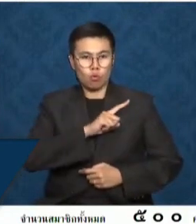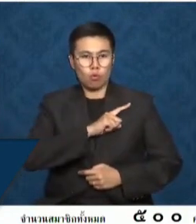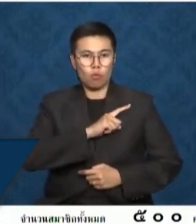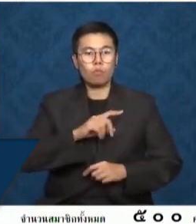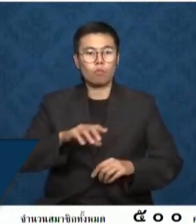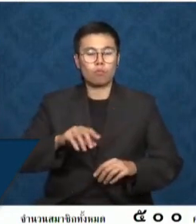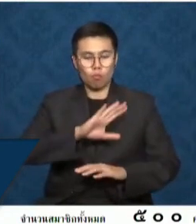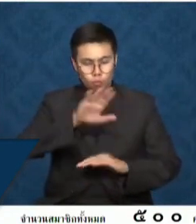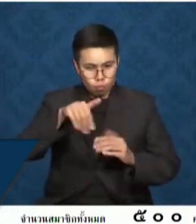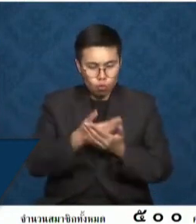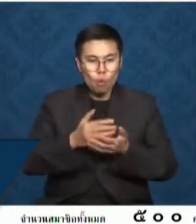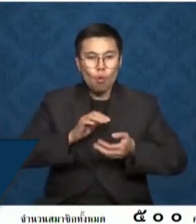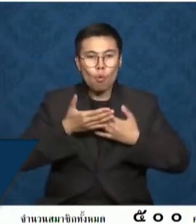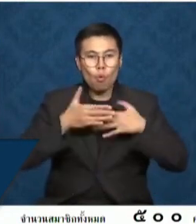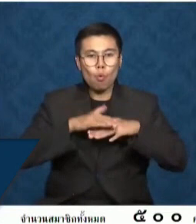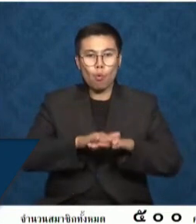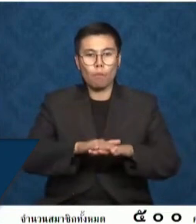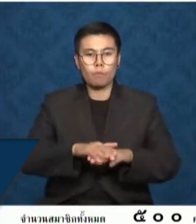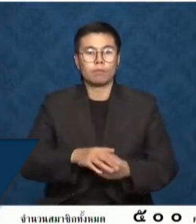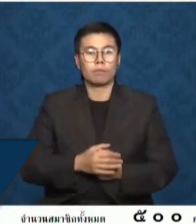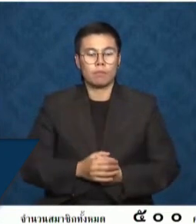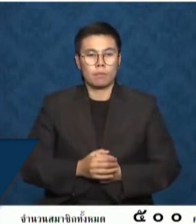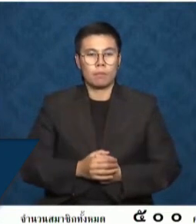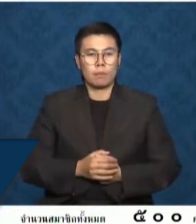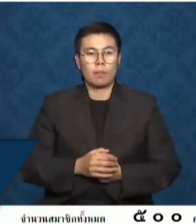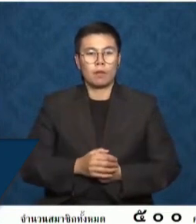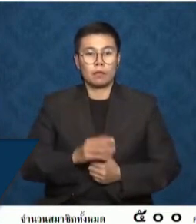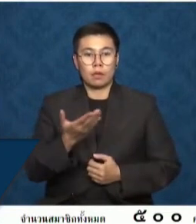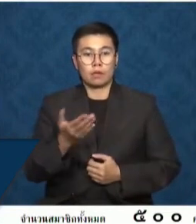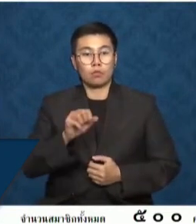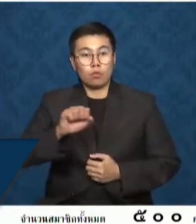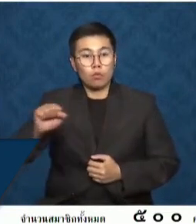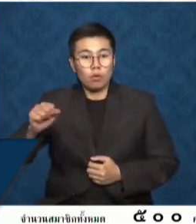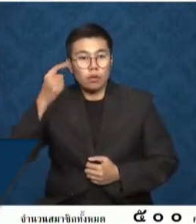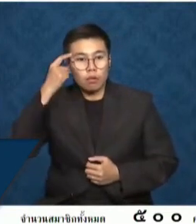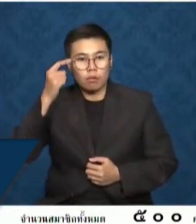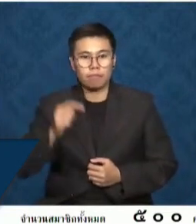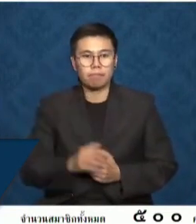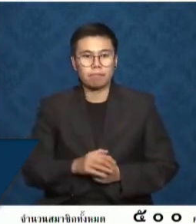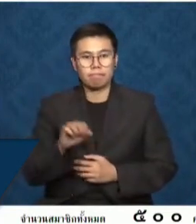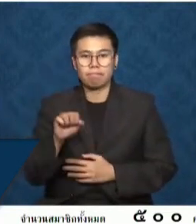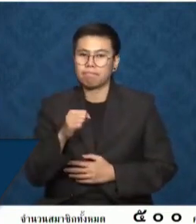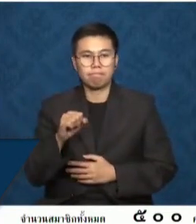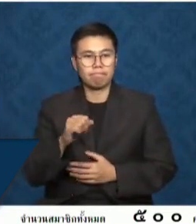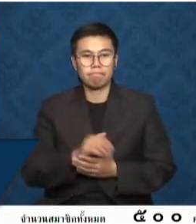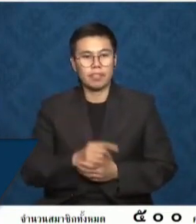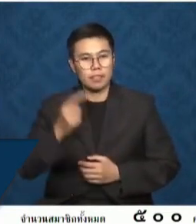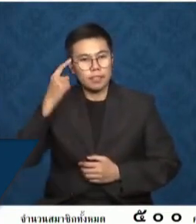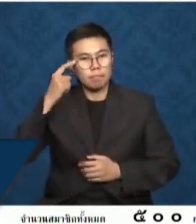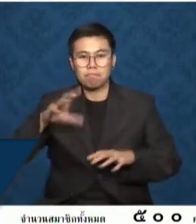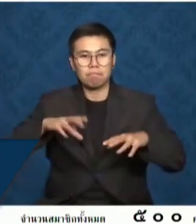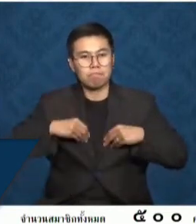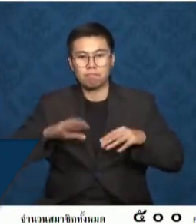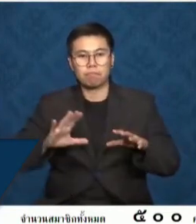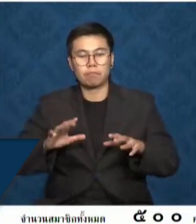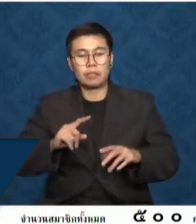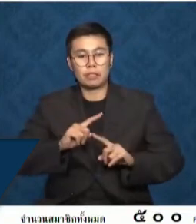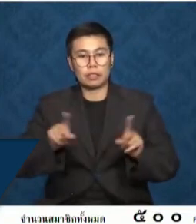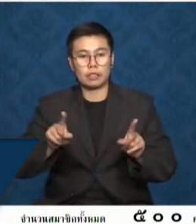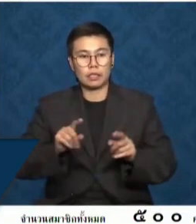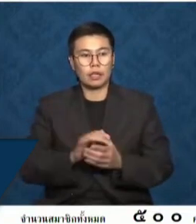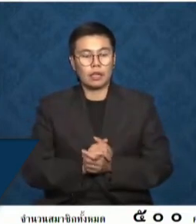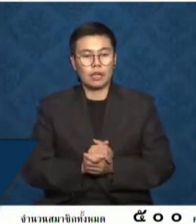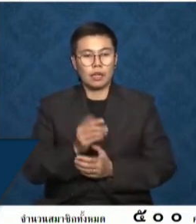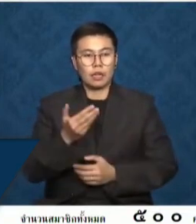ร่วมกันค่ะพูดแบบนี้เพื่อนสมาชิกหลายท่านอาจจะสายหน้าค่ะและก็ไม่เห็นด้วยแต่เราทุกคนปฏิเสธไม่ได้นะคะ